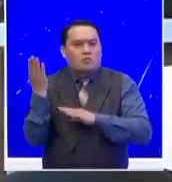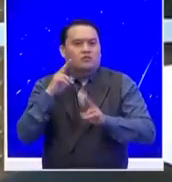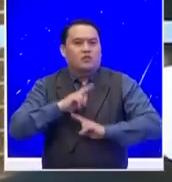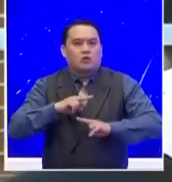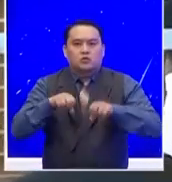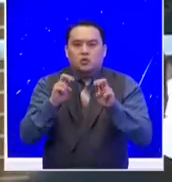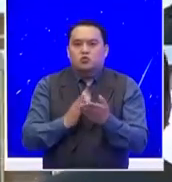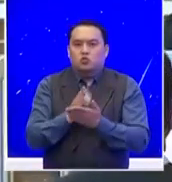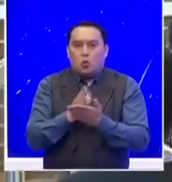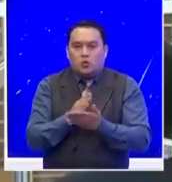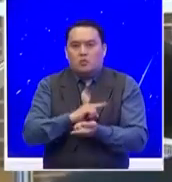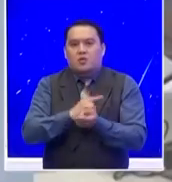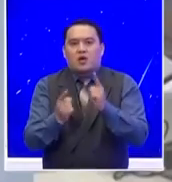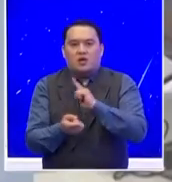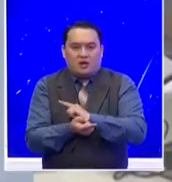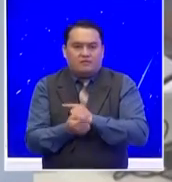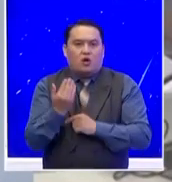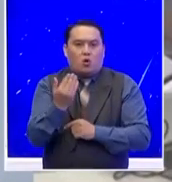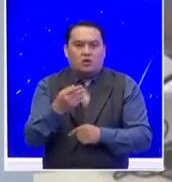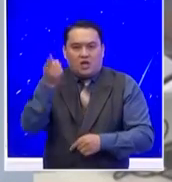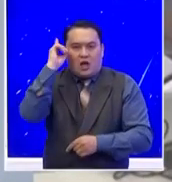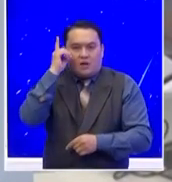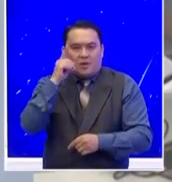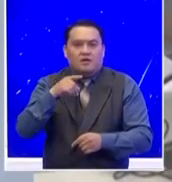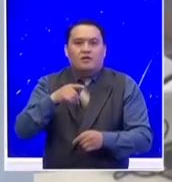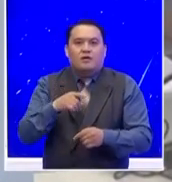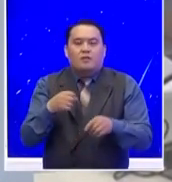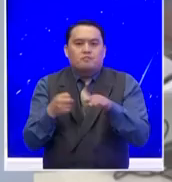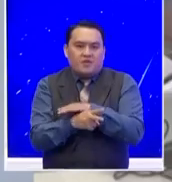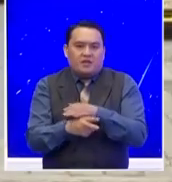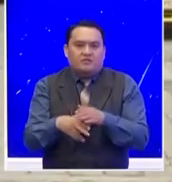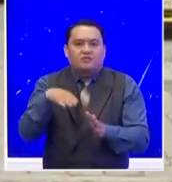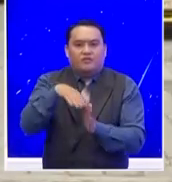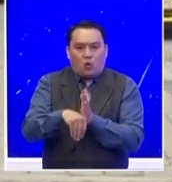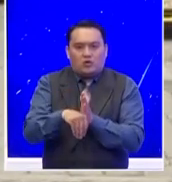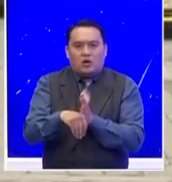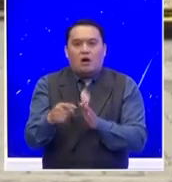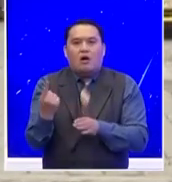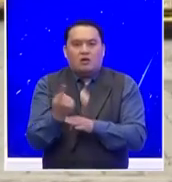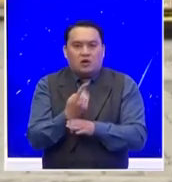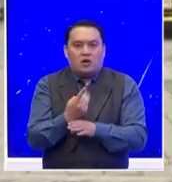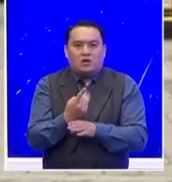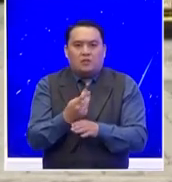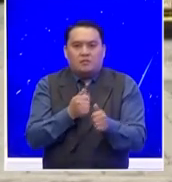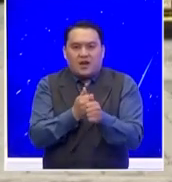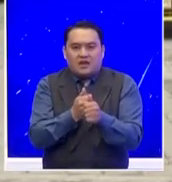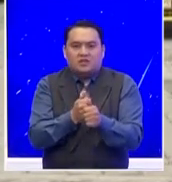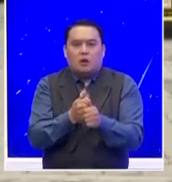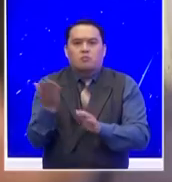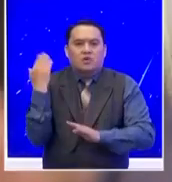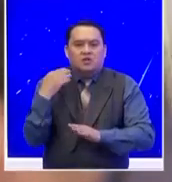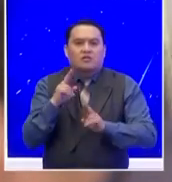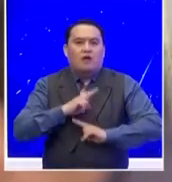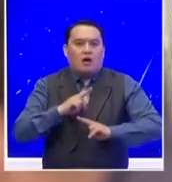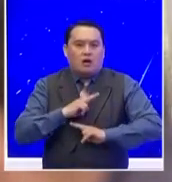сотрудники спецслужб перешли на сторону оппозиции и оказались в Германии в рядах беженцев. Один из них, опасаясь преследования со стороны бывших